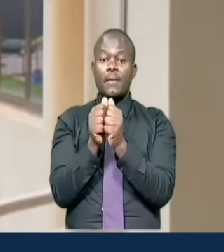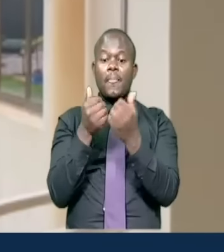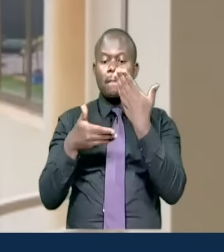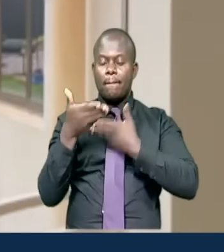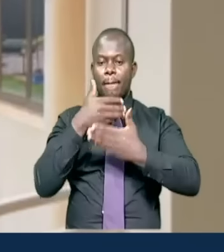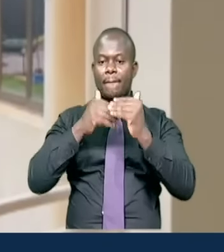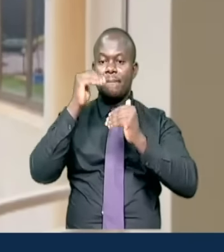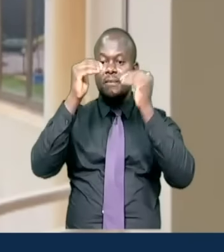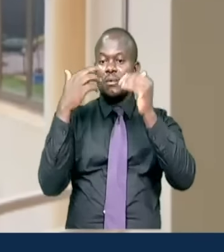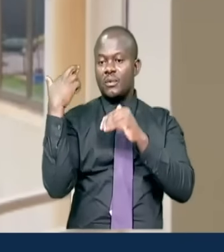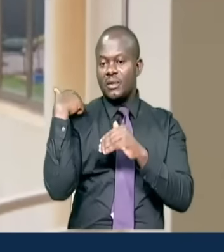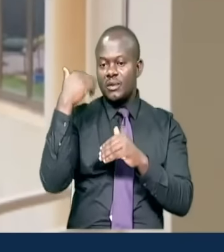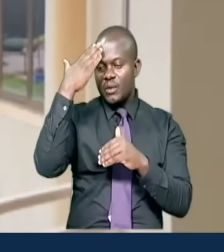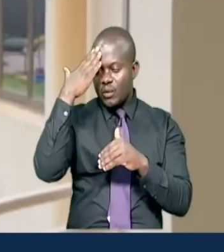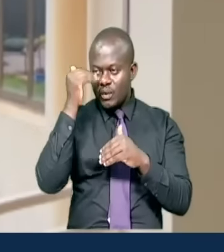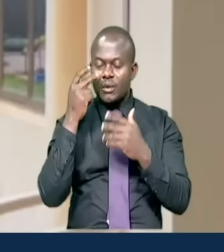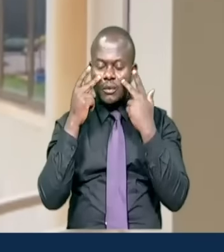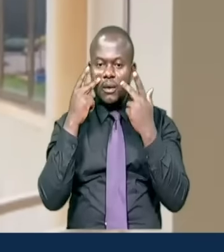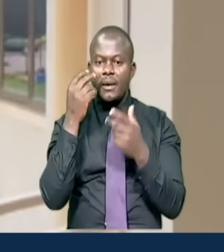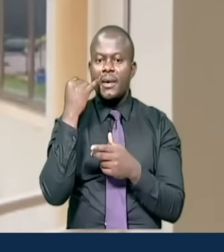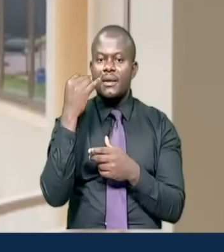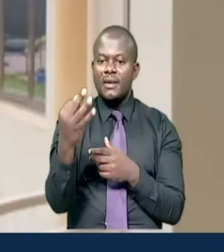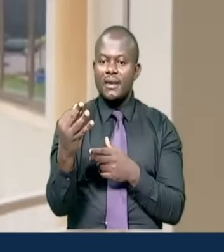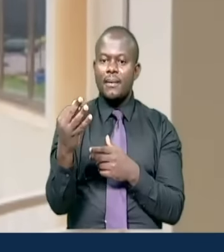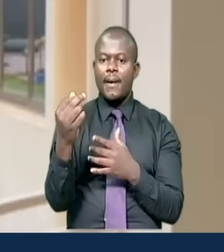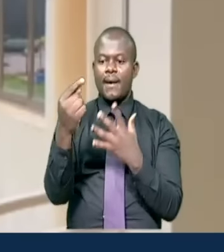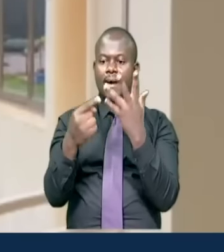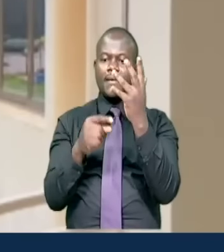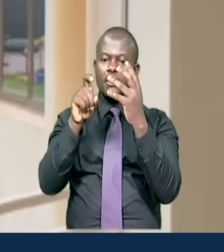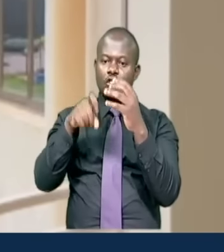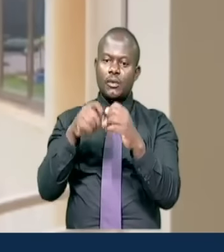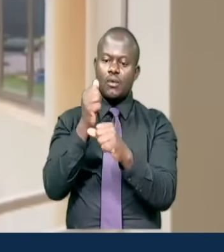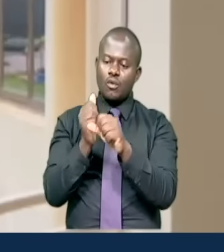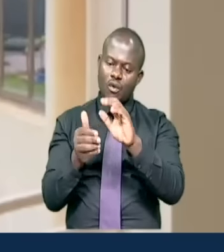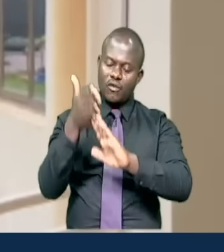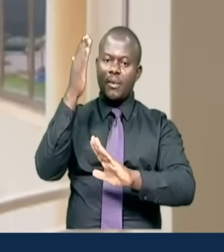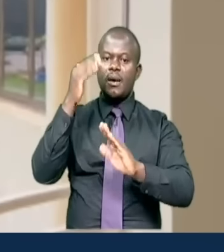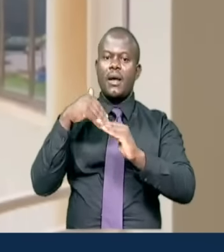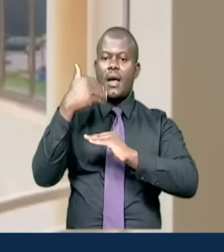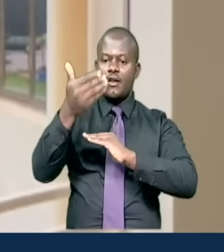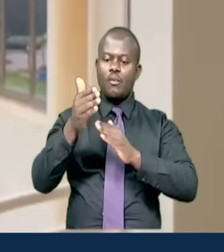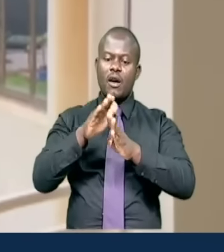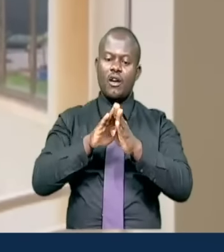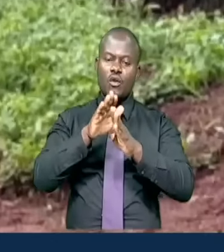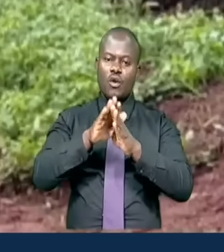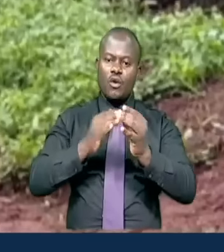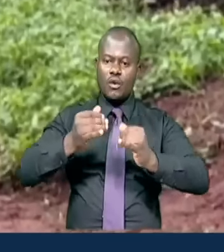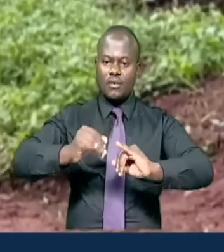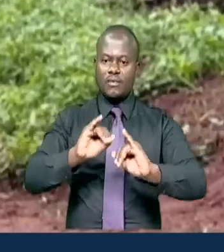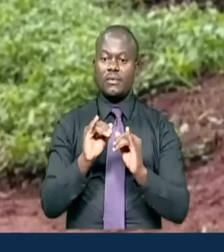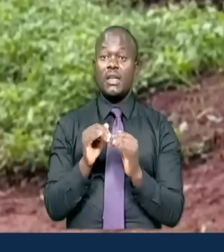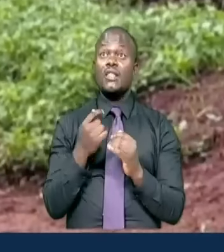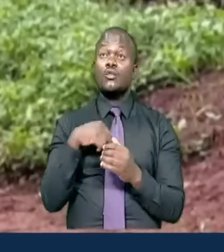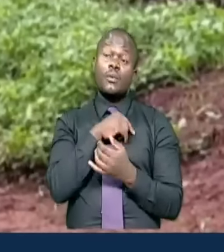tuzaganira n'inzego bireba kugira ngo turebe niba hari icyaba gikozwe bizagende bishyirwa mu aba ari amakuru